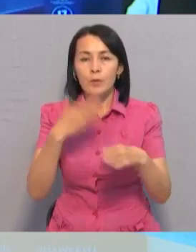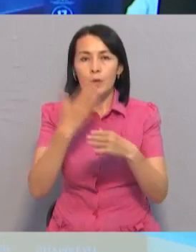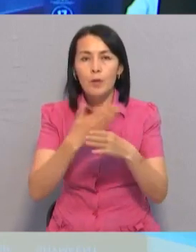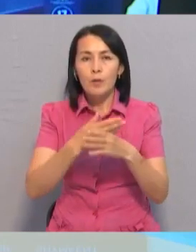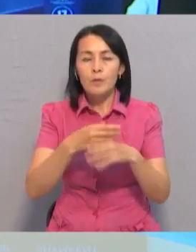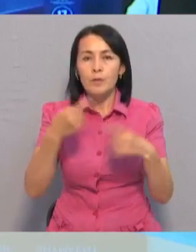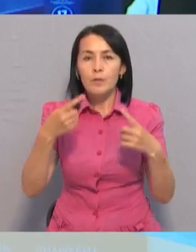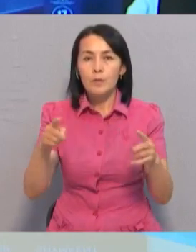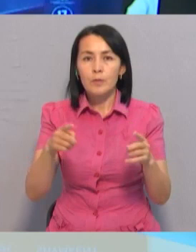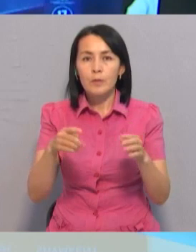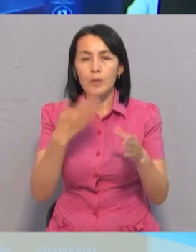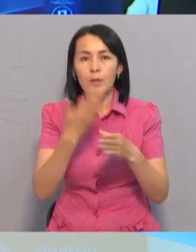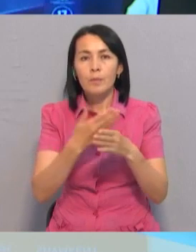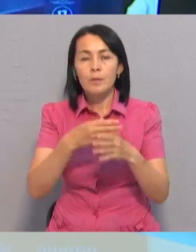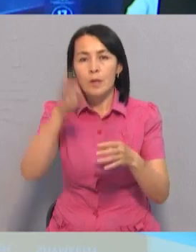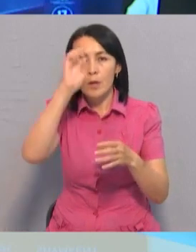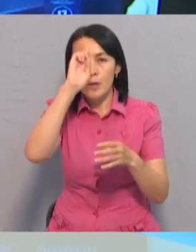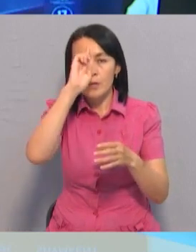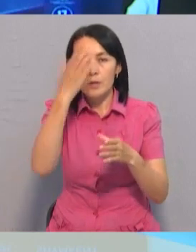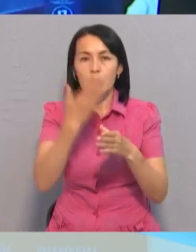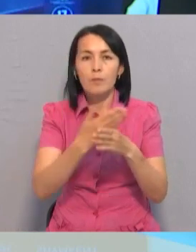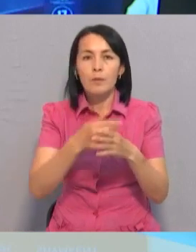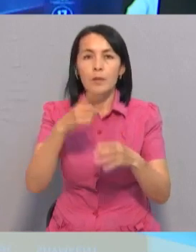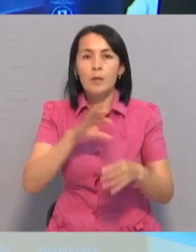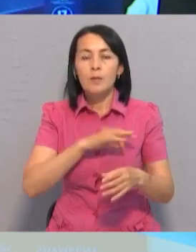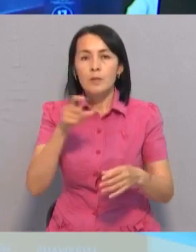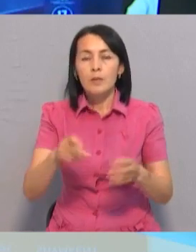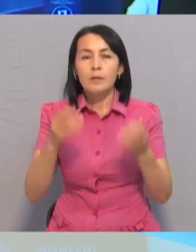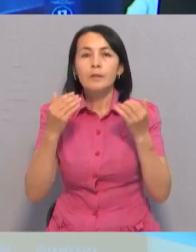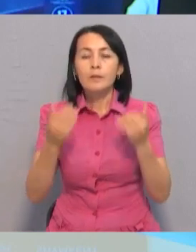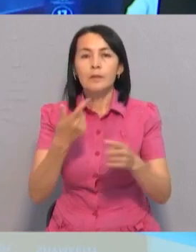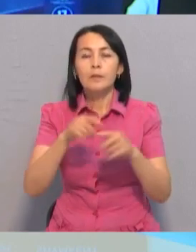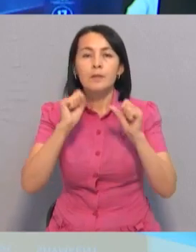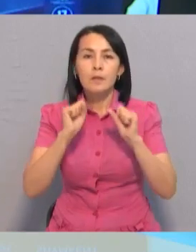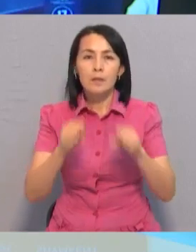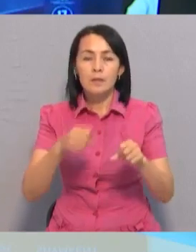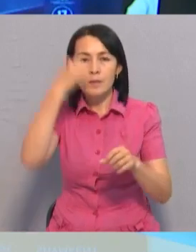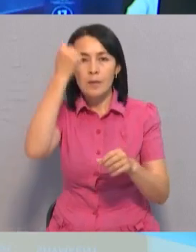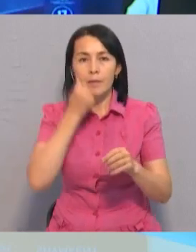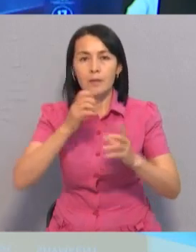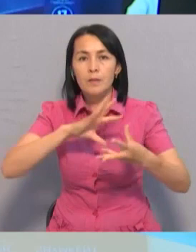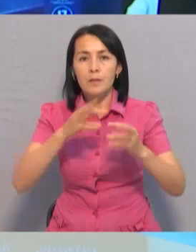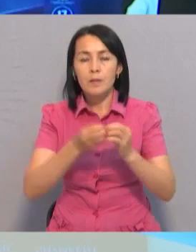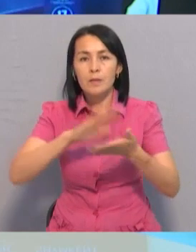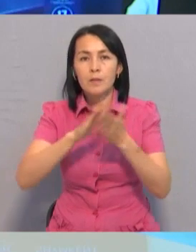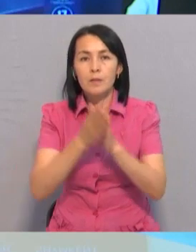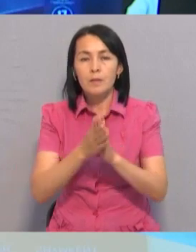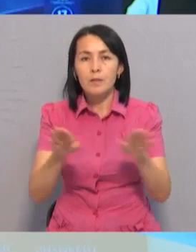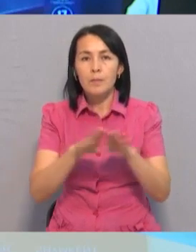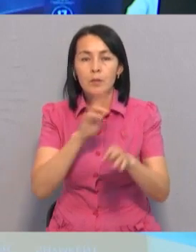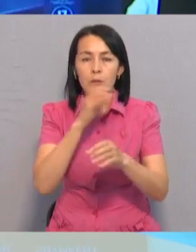по нефинансовым мерам поддержки, но и государственные услуги для юридических лиц. Это стало возможным благодаря совместному меморандуму о